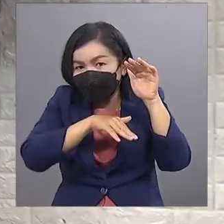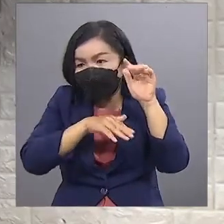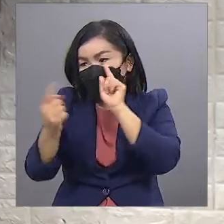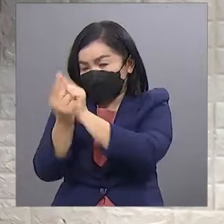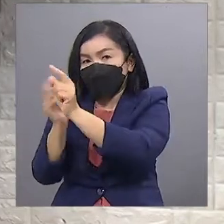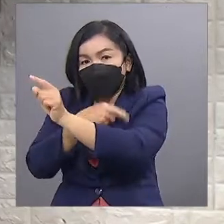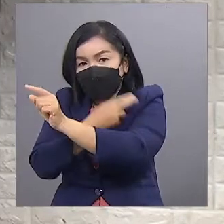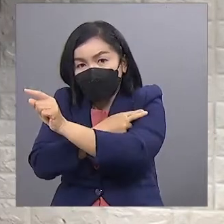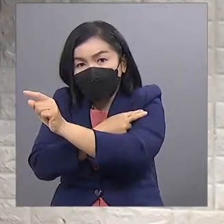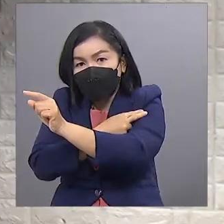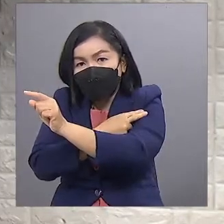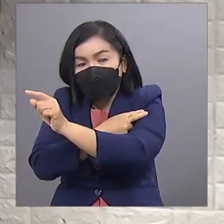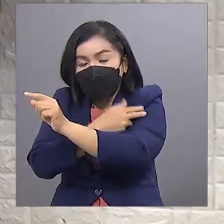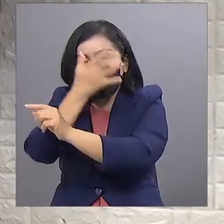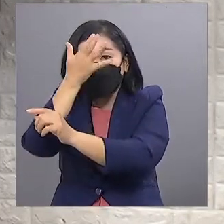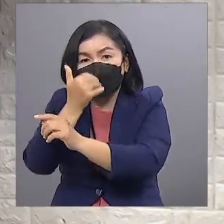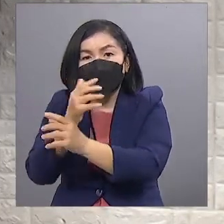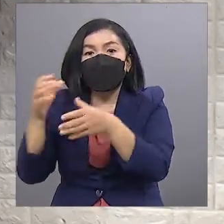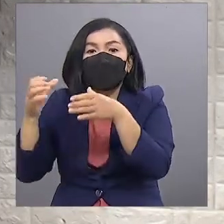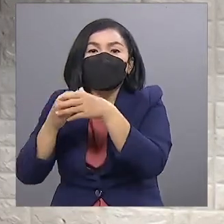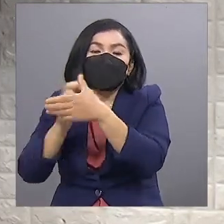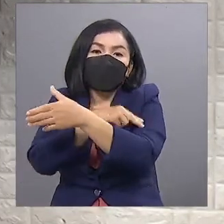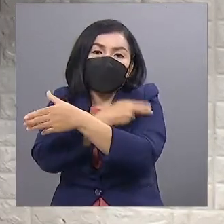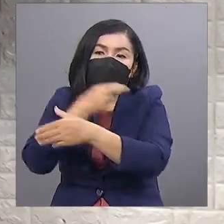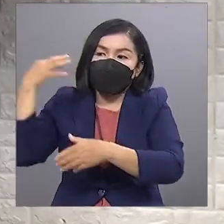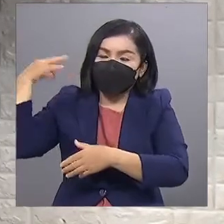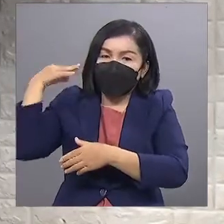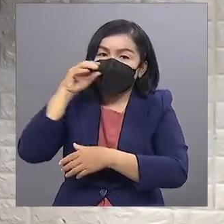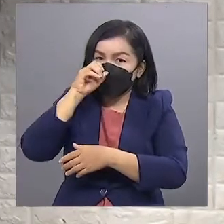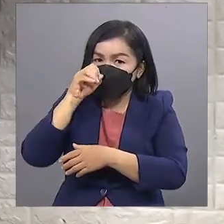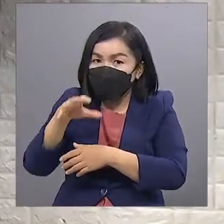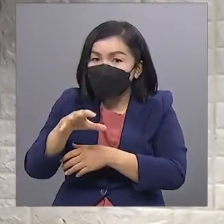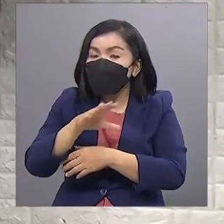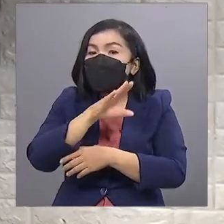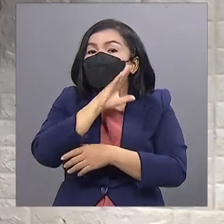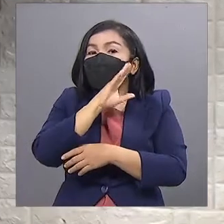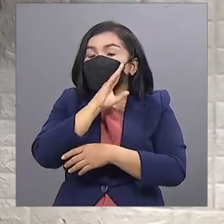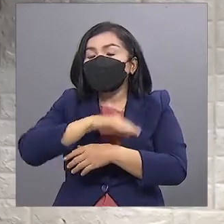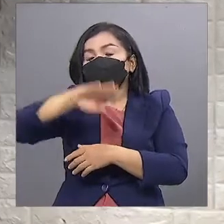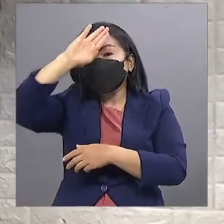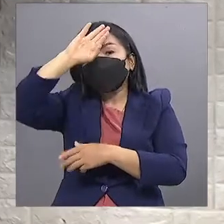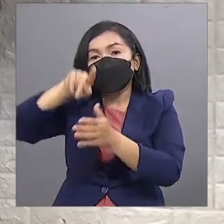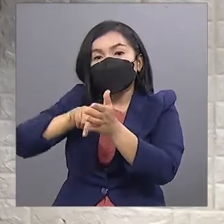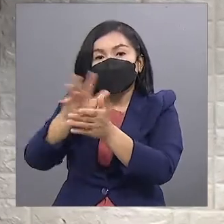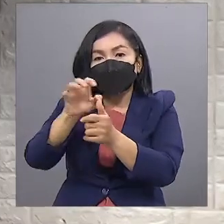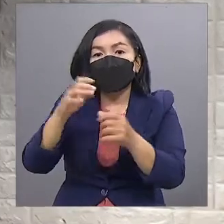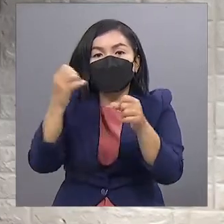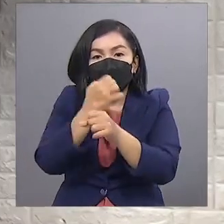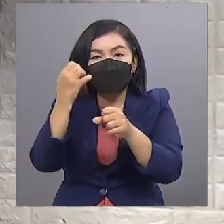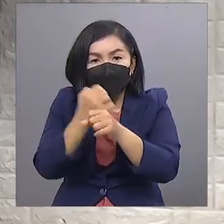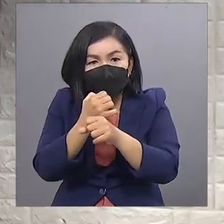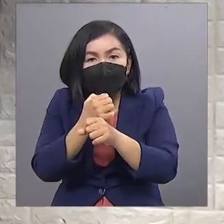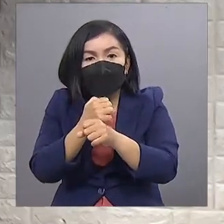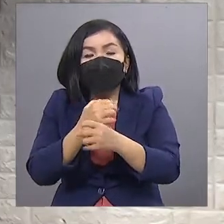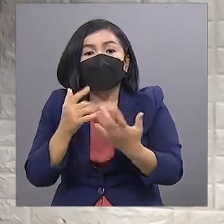เพราะว่าในทางทมพยบันอาสา พี่ๆ เขาบอกวาถ้าเกิดวผู้ปวย COVID19 ทำแบบนี้แล้วลดลงมากกวา 3